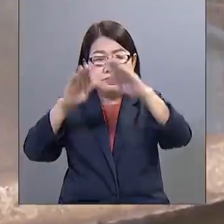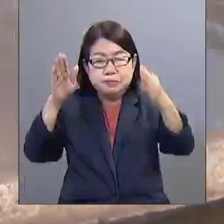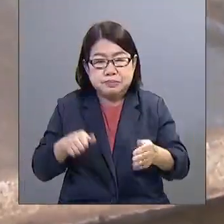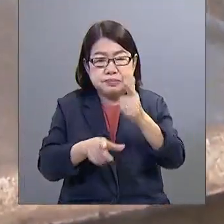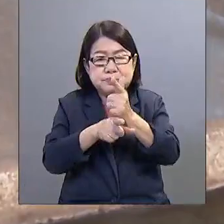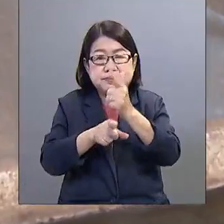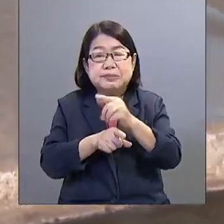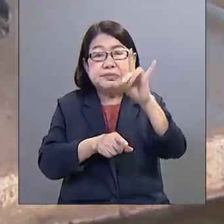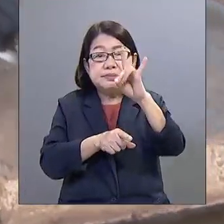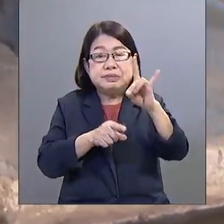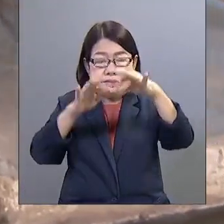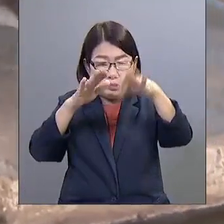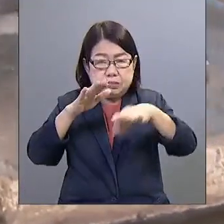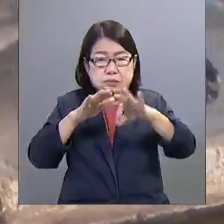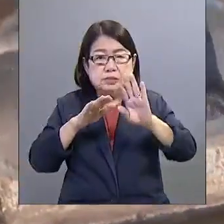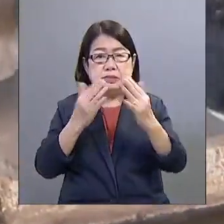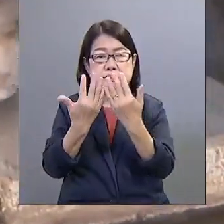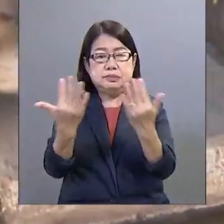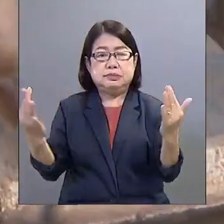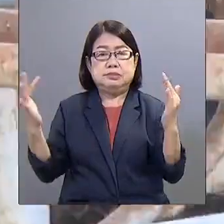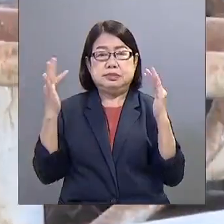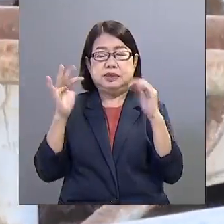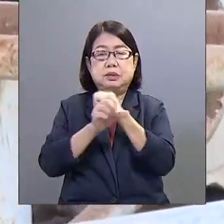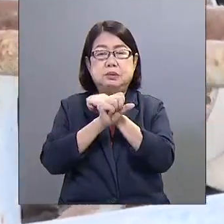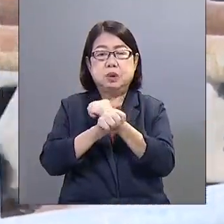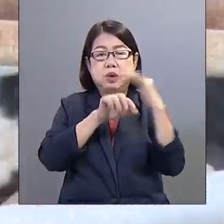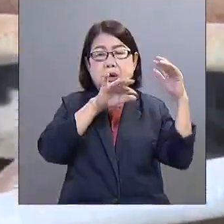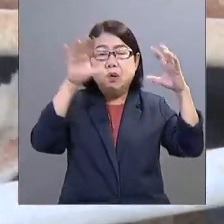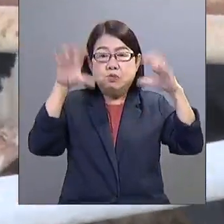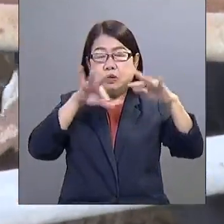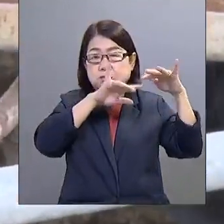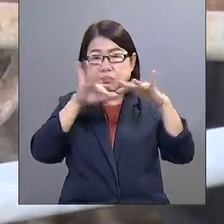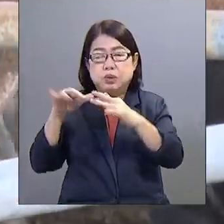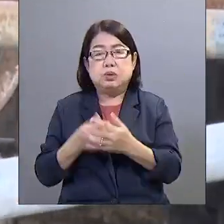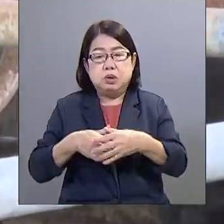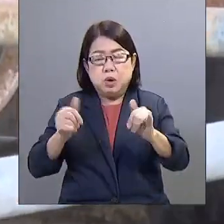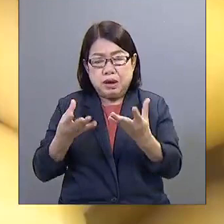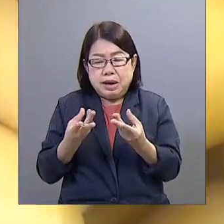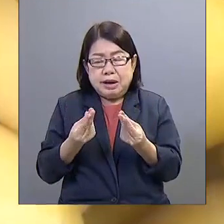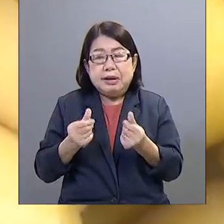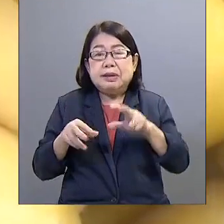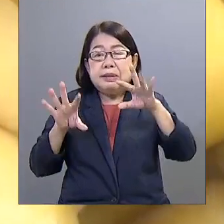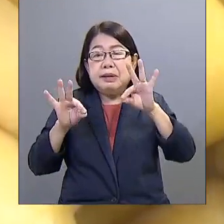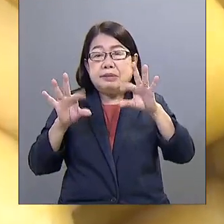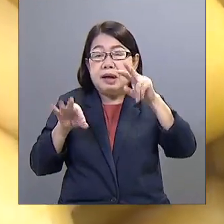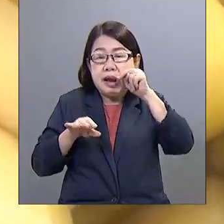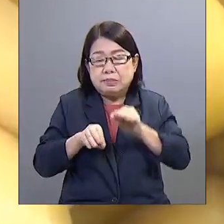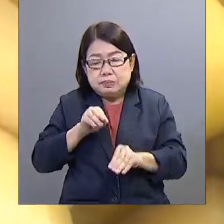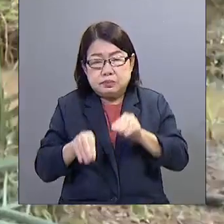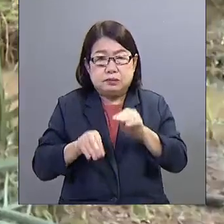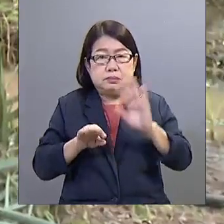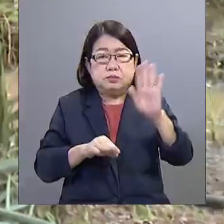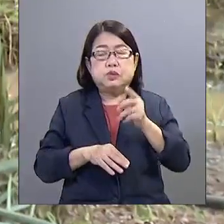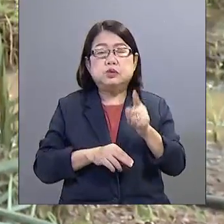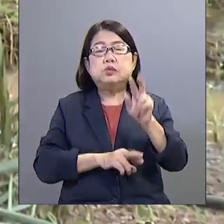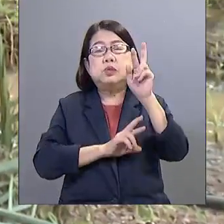ใหมรอยรวดซึมและทำแพงกระบงรมฝนสาดให้กบสัตรเลี้ยงรวมทไม่ปลอยใหสัตรเลี้ยง อยู่ในที่ชื่นแช่เป็เวลานานนอกจากนี้ควระวงแล